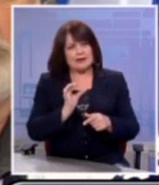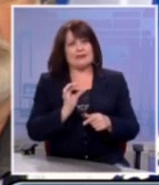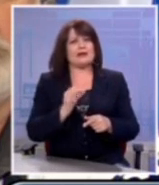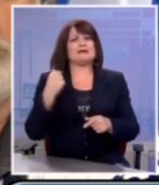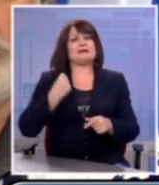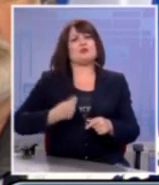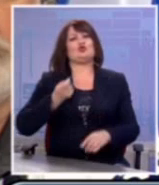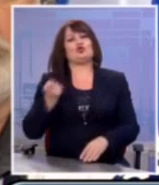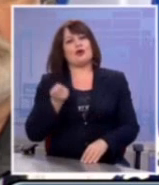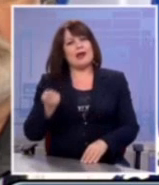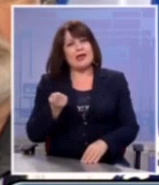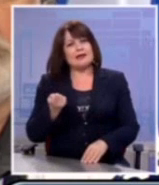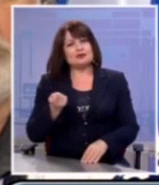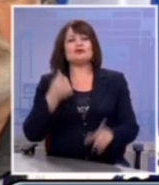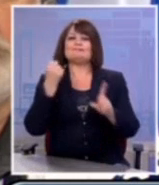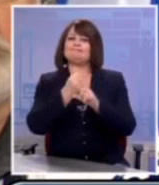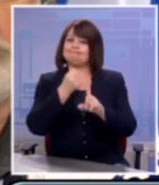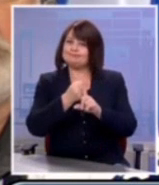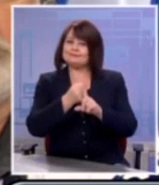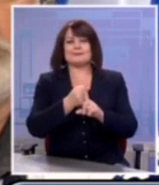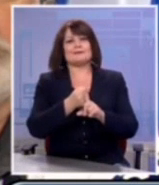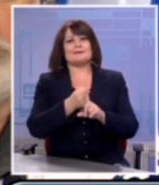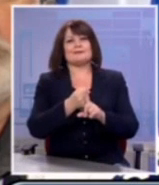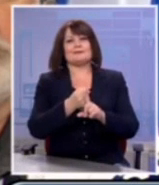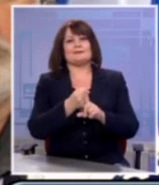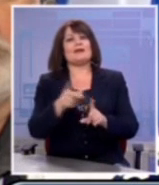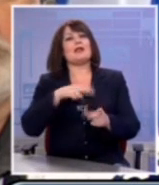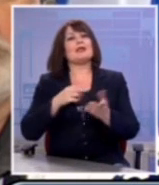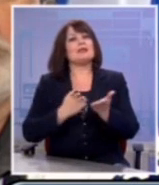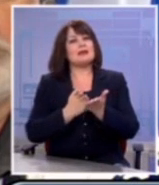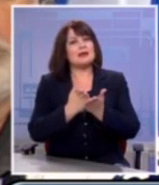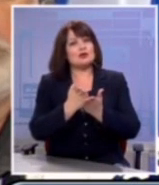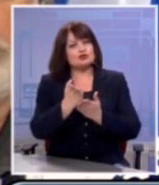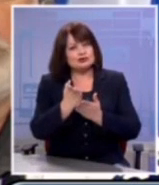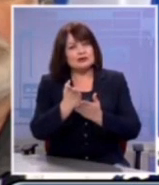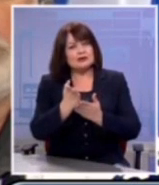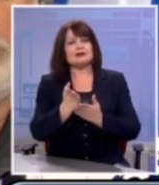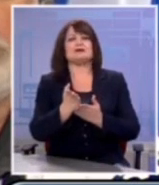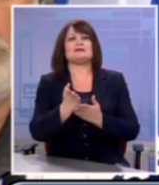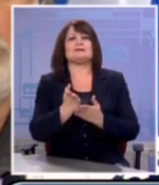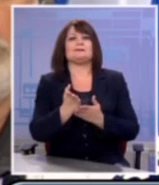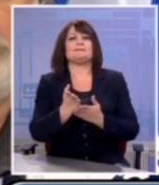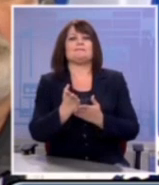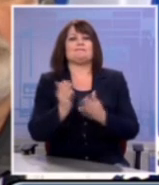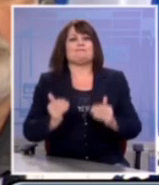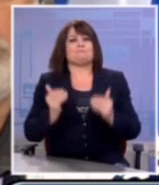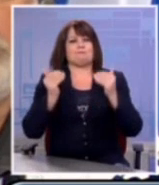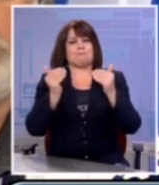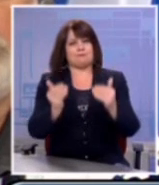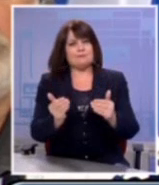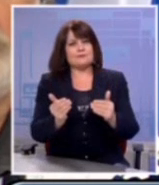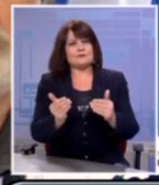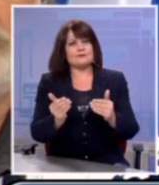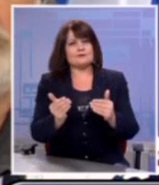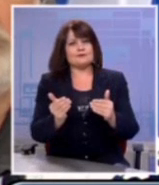το χρέος και διεκδίκησης δικαιοσύνης σε σχέση με την αναστολή